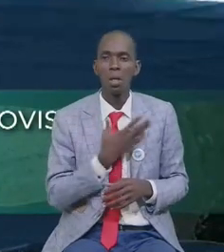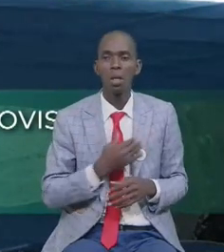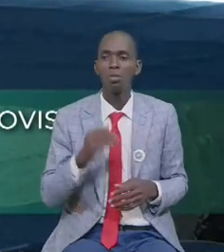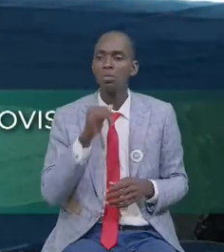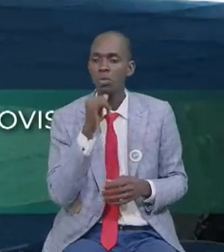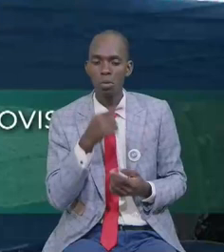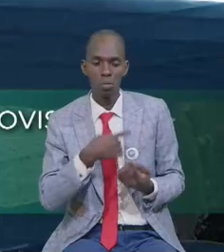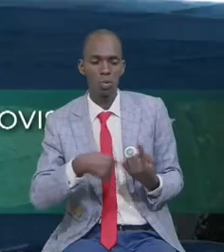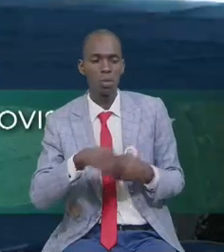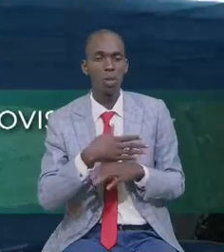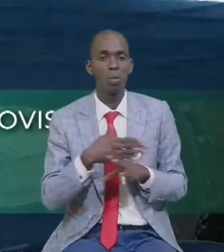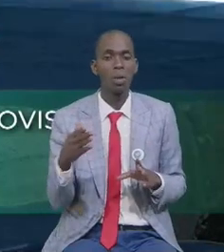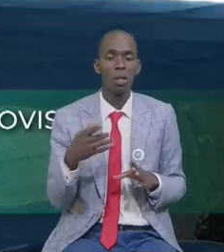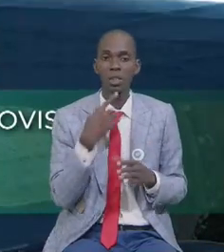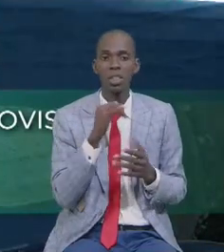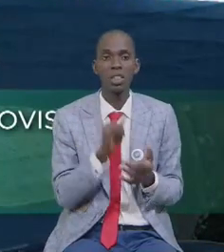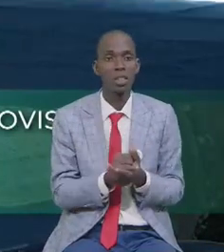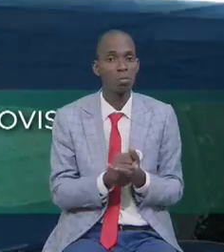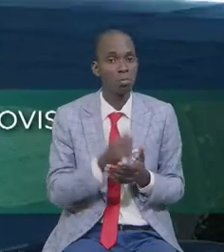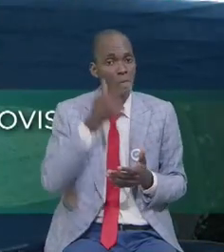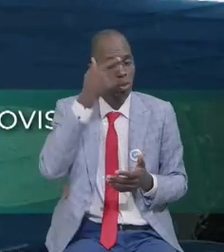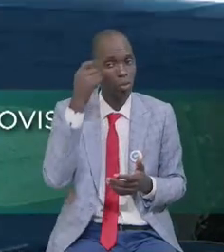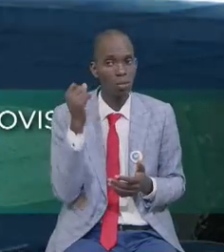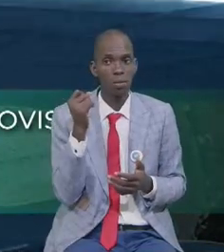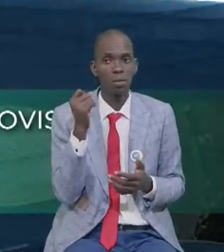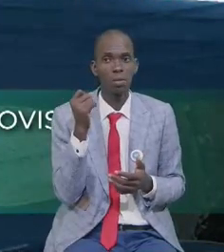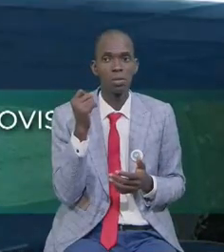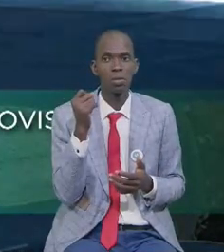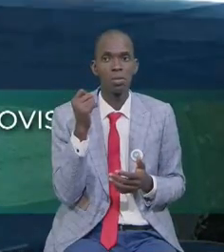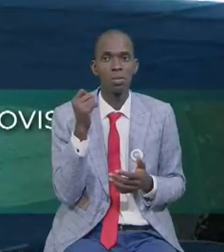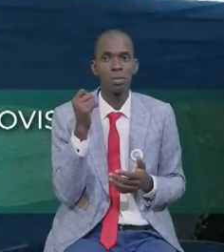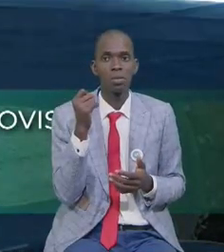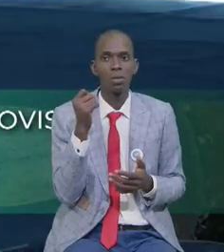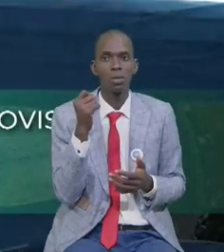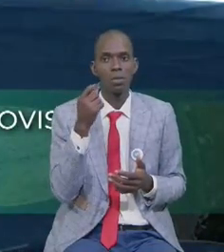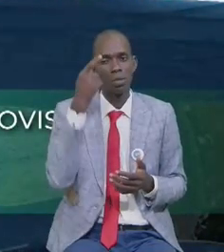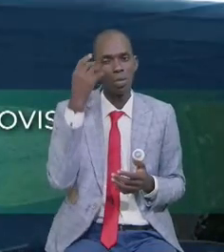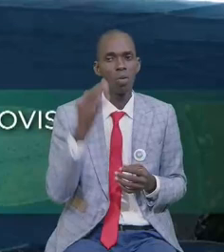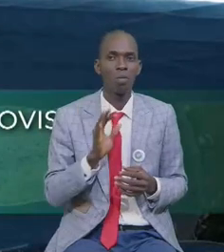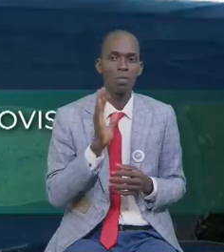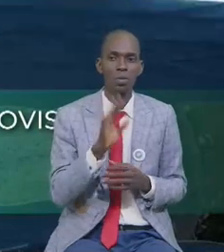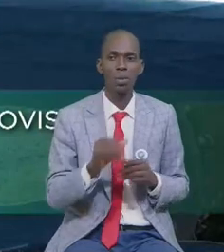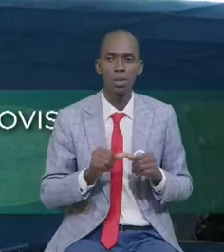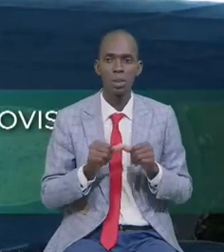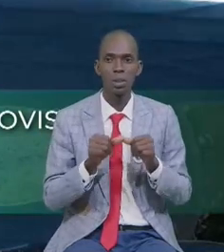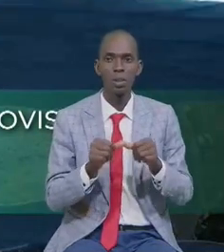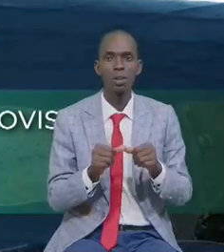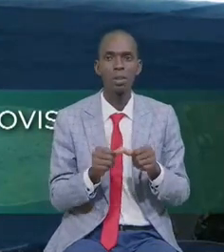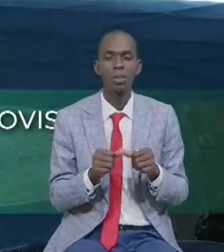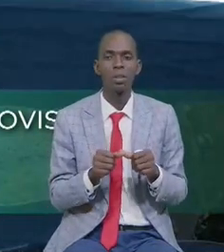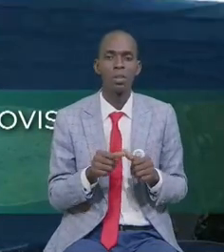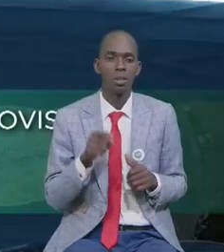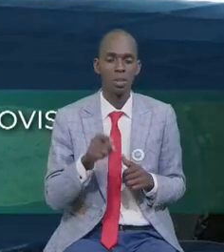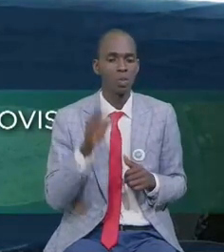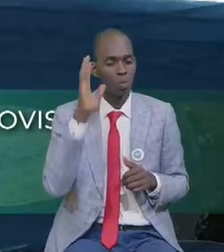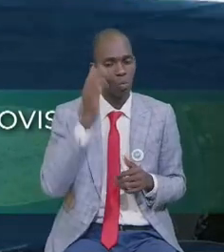frappant et ne faisant pas marche arrière, à cause de son importunité, et lui donnerait tout ce dont